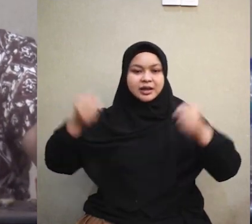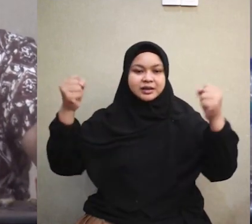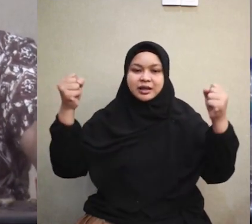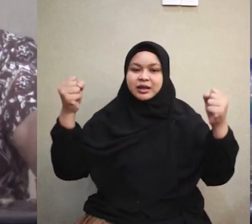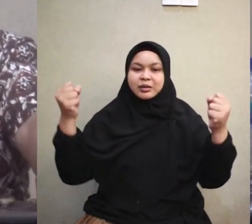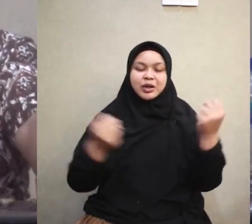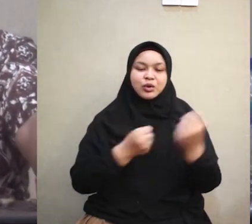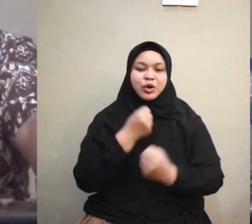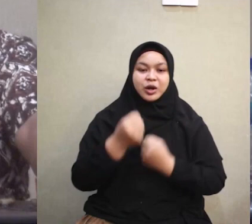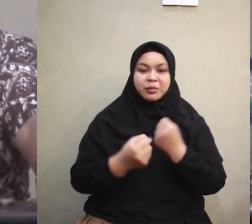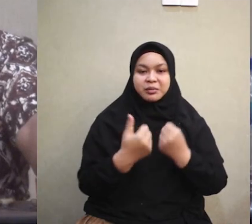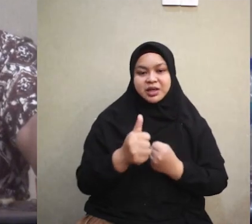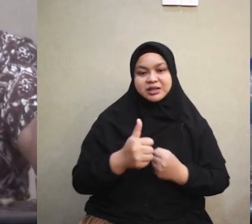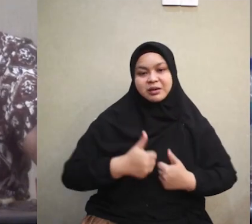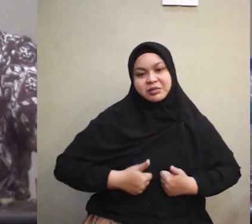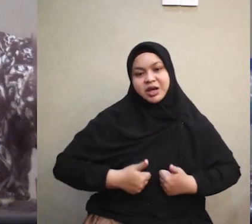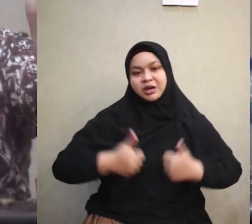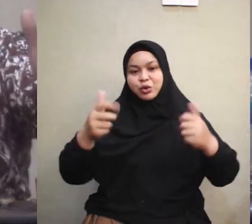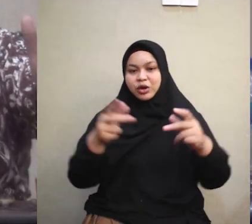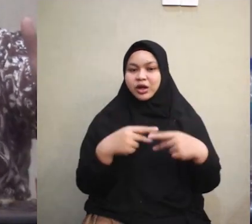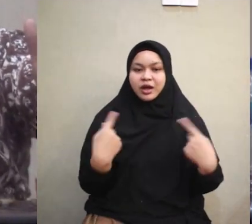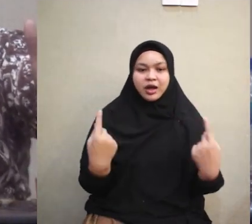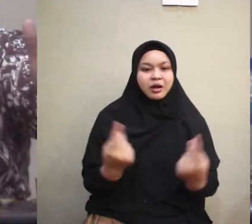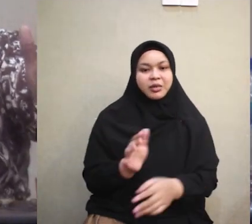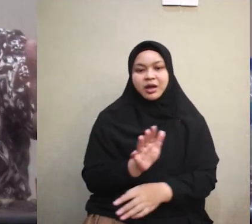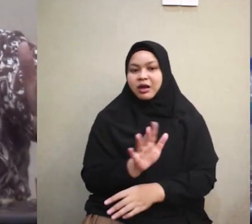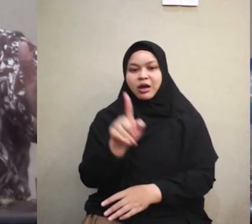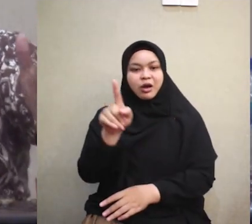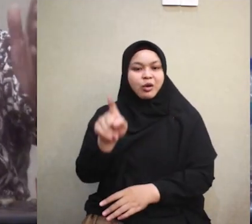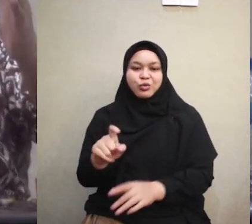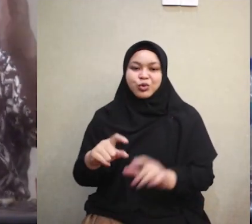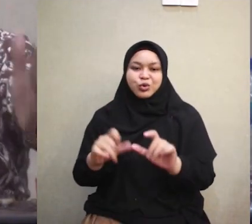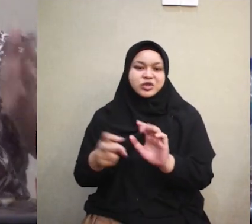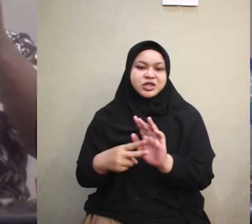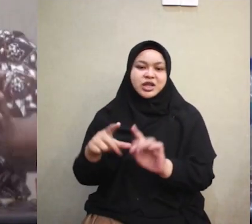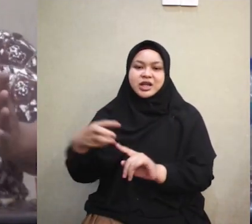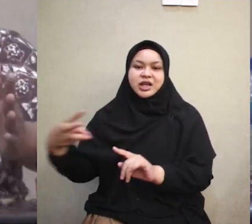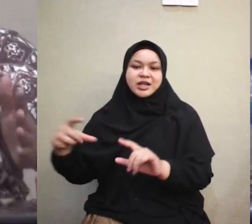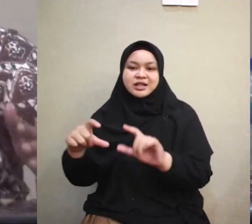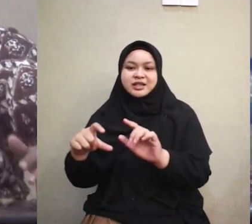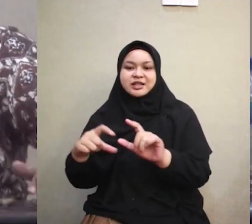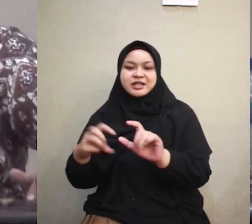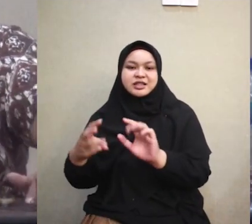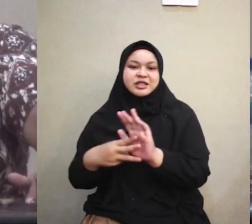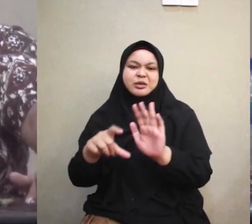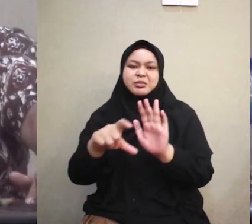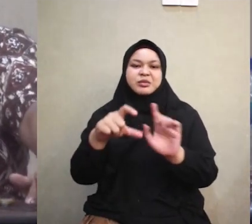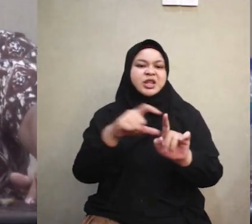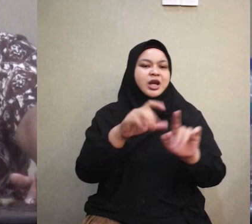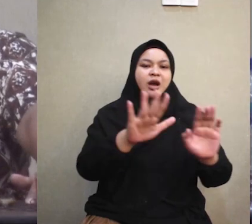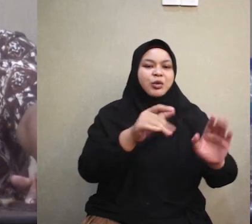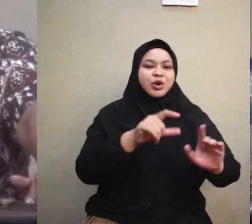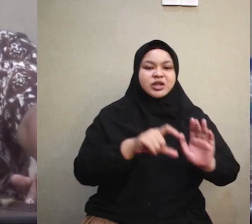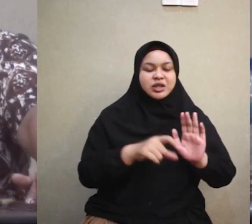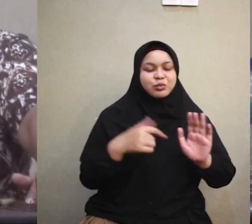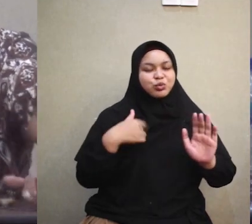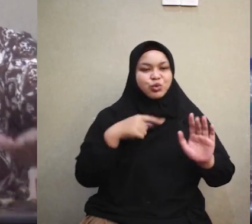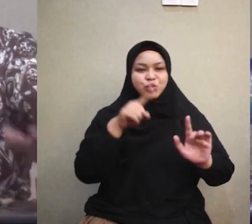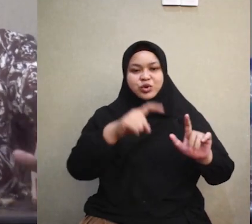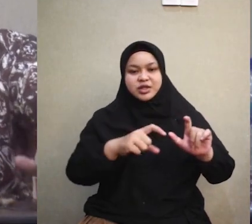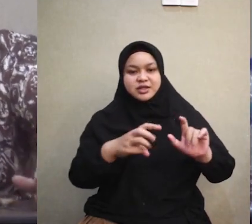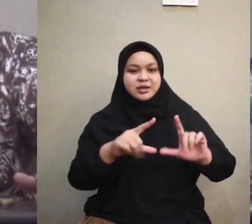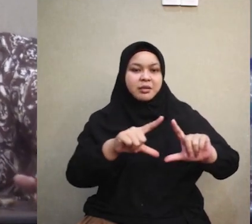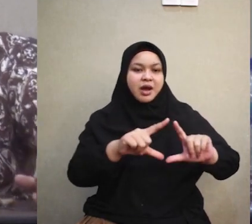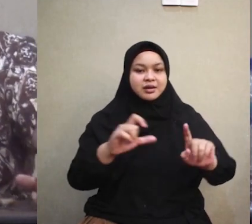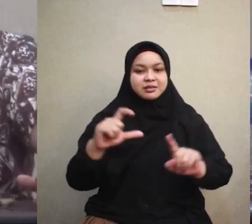paling tidak mereka berhasil bahwa kami tidak butuh SIM D kami butuh SIM A atau SIM C gitu adalah untuk yang